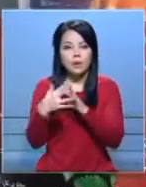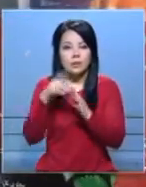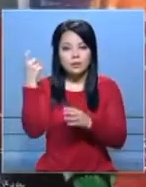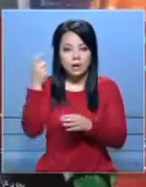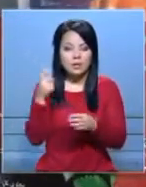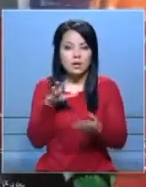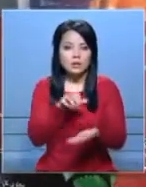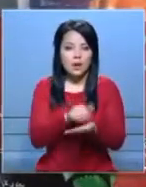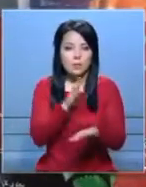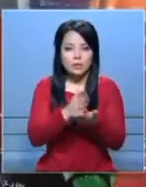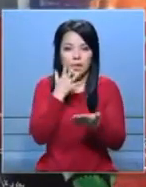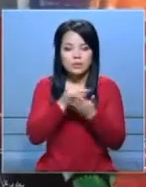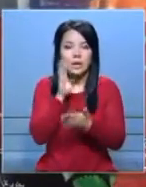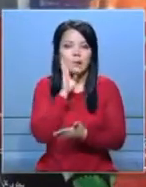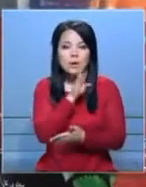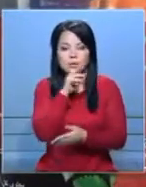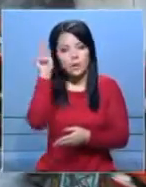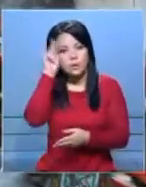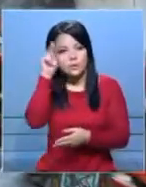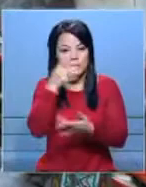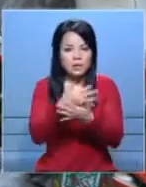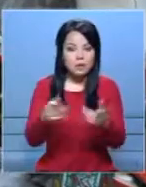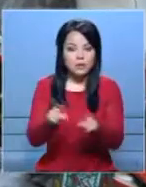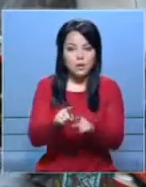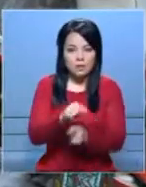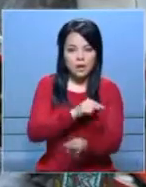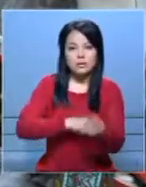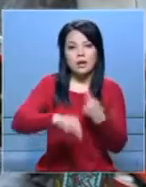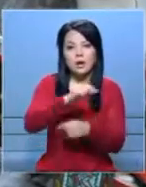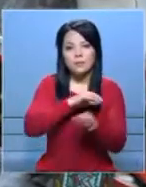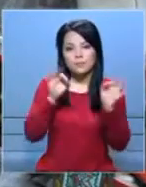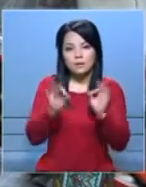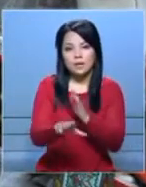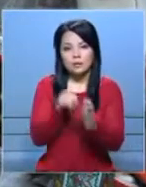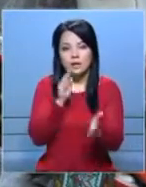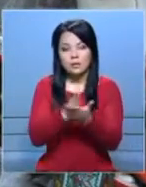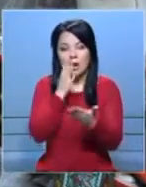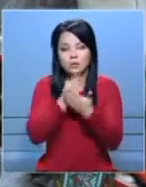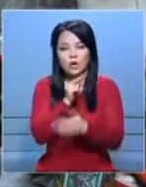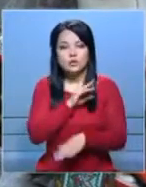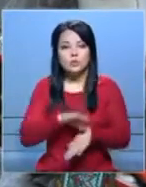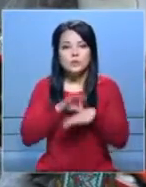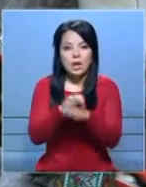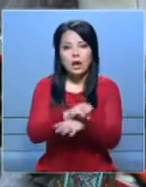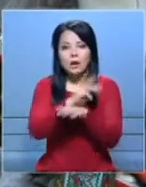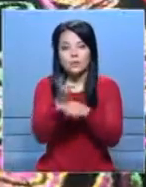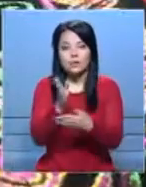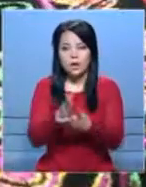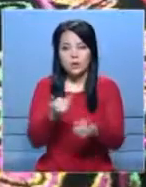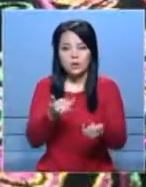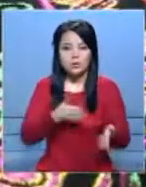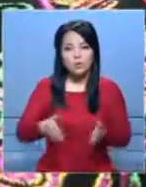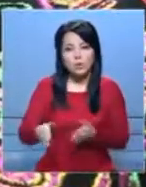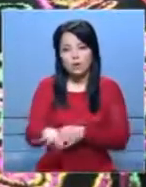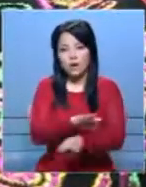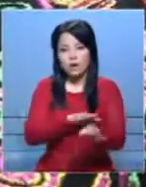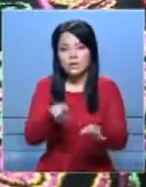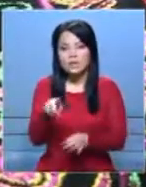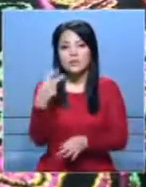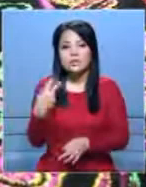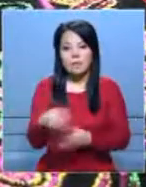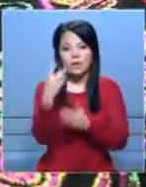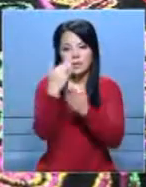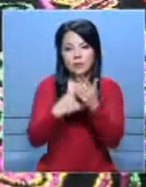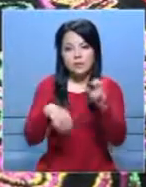де қарап отырмай анасынан үйренген кәсіпті дөңгелетуді жөн санапты. Жұмыспен қамтудың жол картасы 2020 бағдарламасы